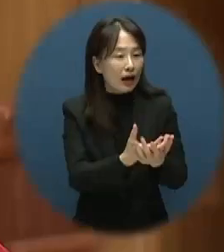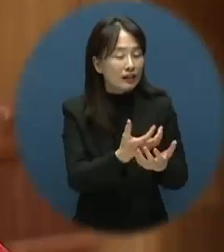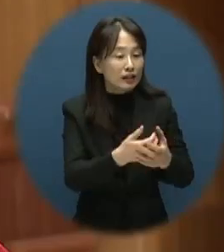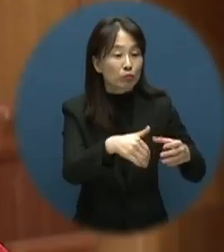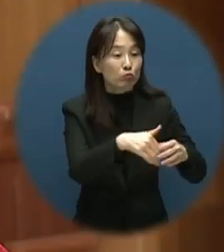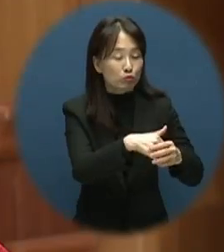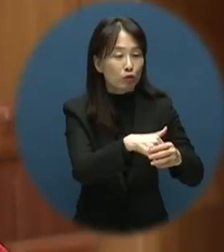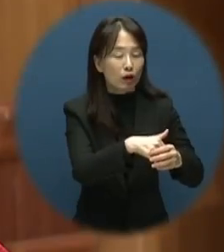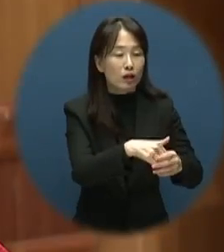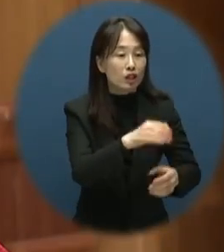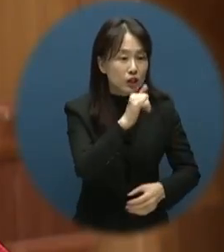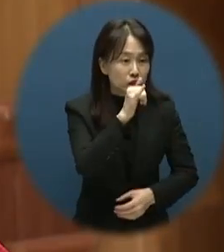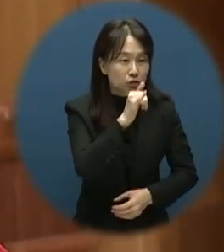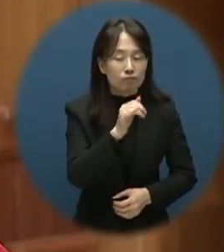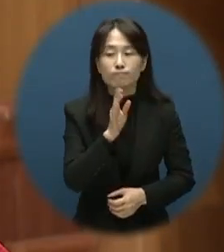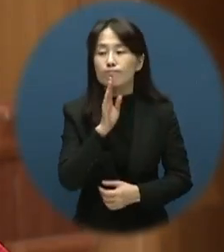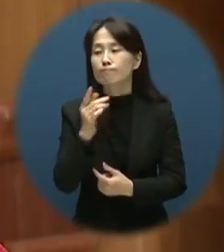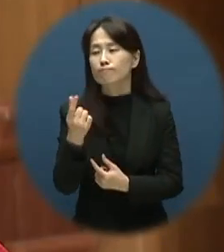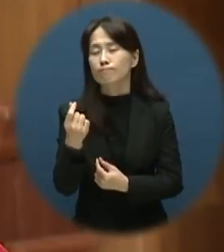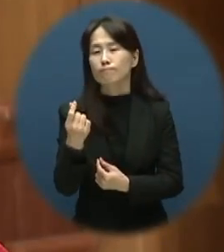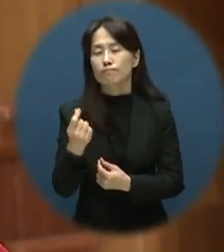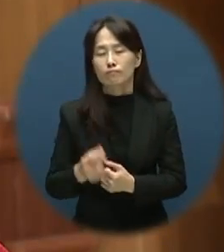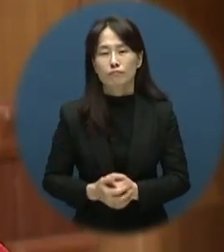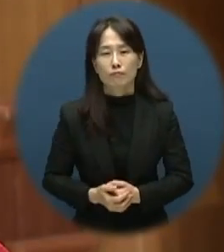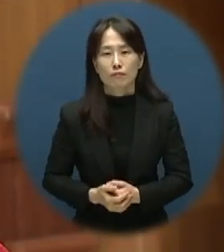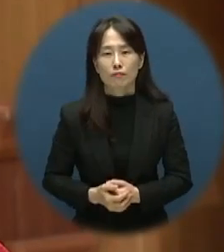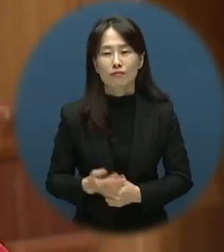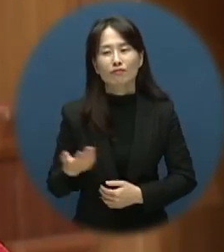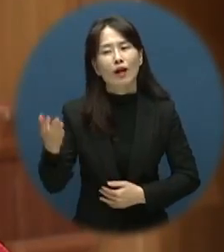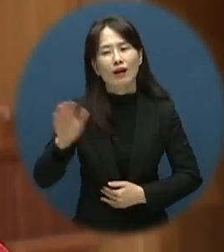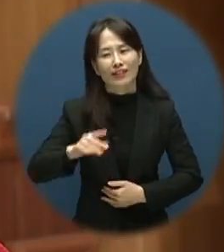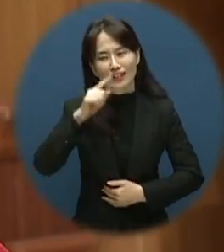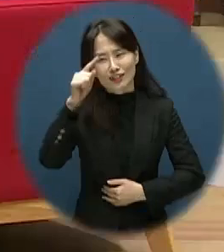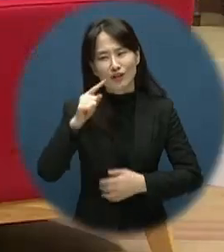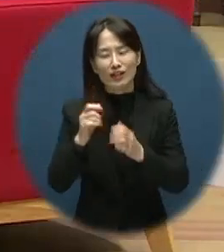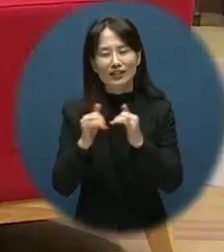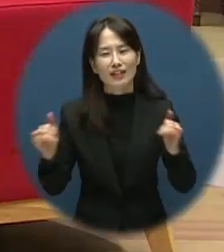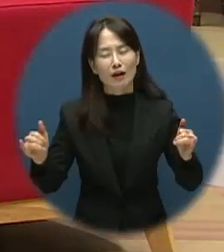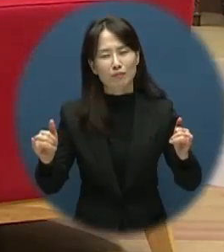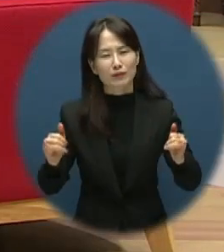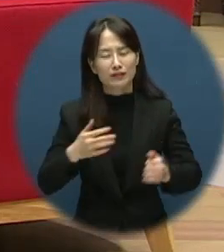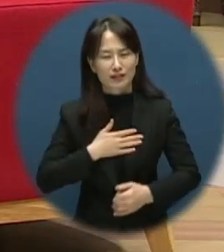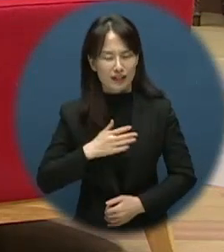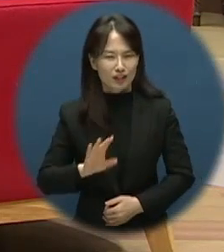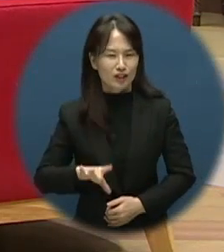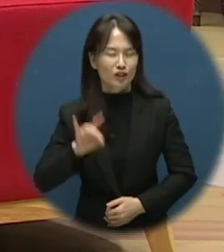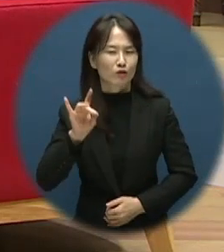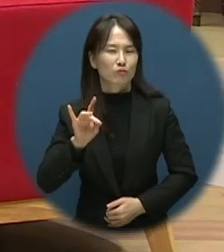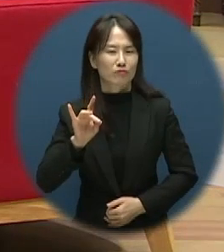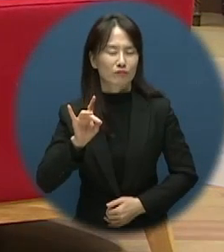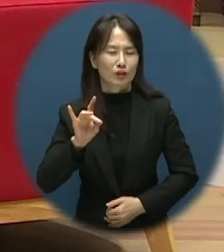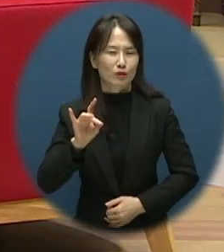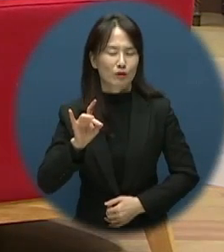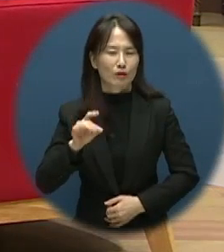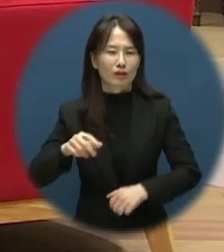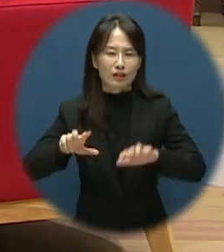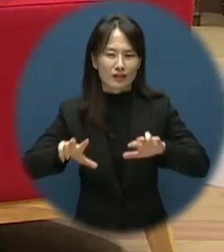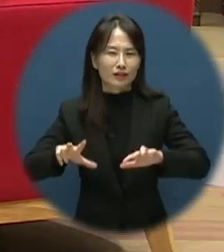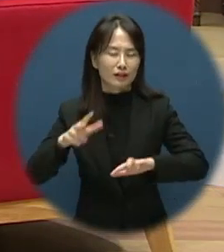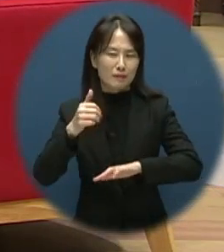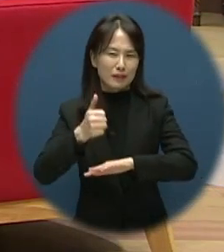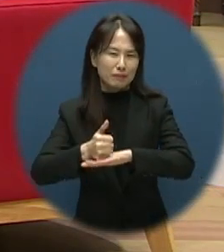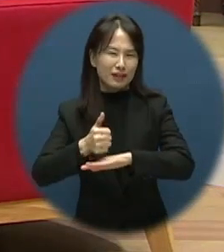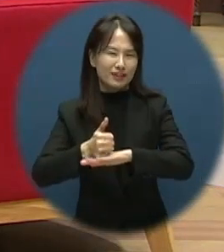사실. 그렇죠. 그렇죠? 비슷한 문화권이고. 근데 서양인 아직도 제가 처음이고 마지막.